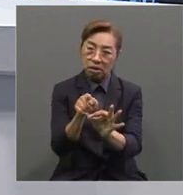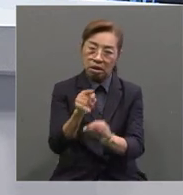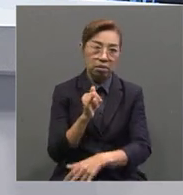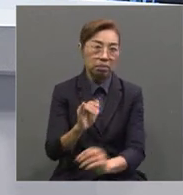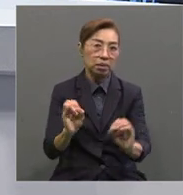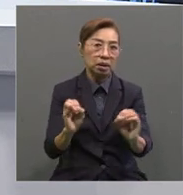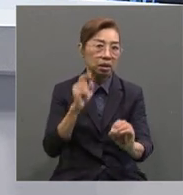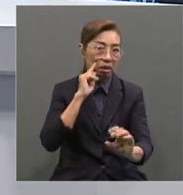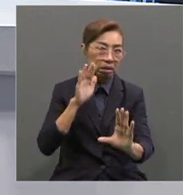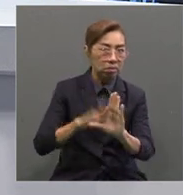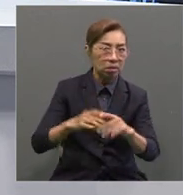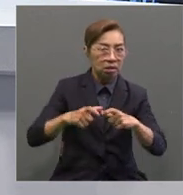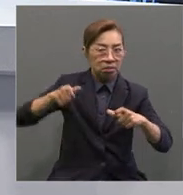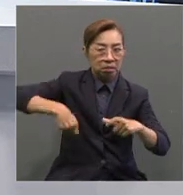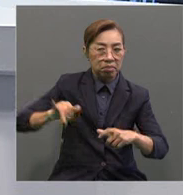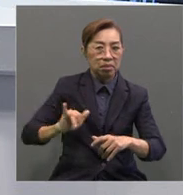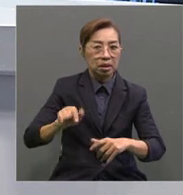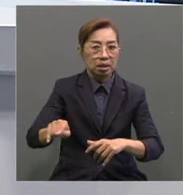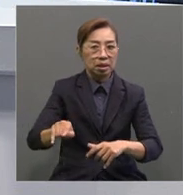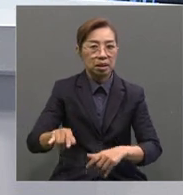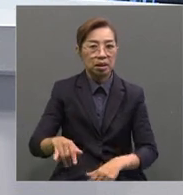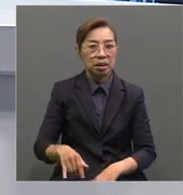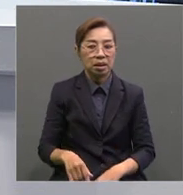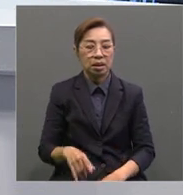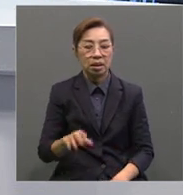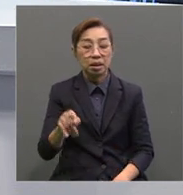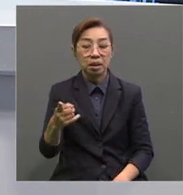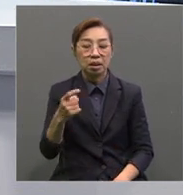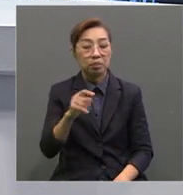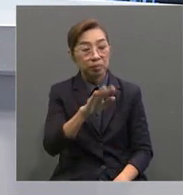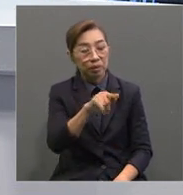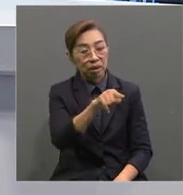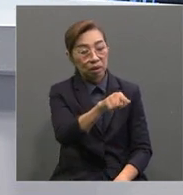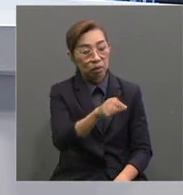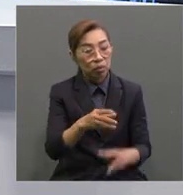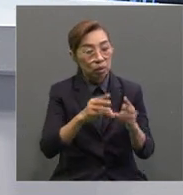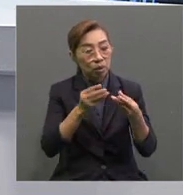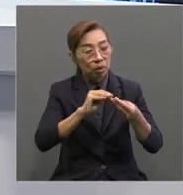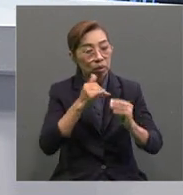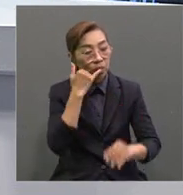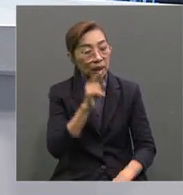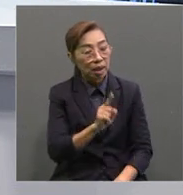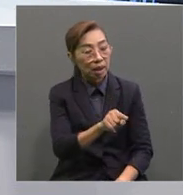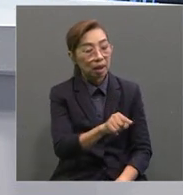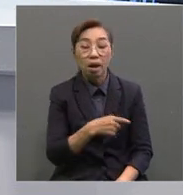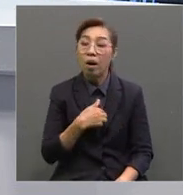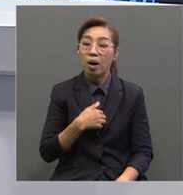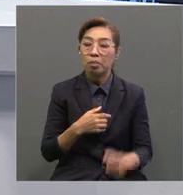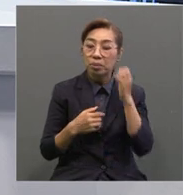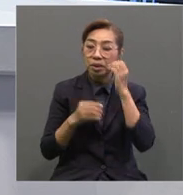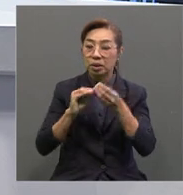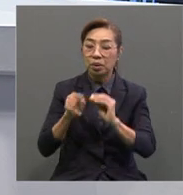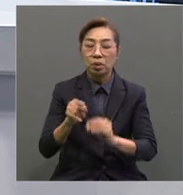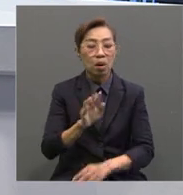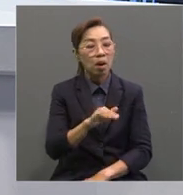นานมากเาถามค่ะ Callเซ็นตถามมาคำเดียวว่าเโทรใช้เบอร์อะไรคะแต่ว่าอ๋อใช้เบอร์มือถือครับงั้นคงไม่